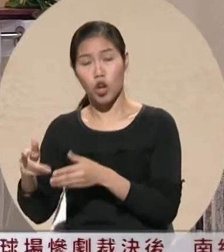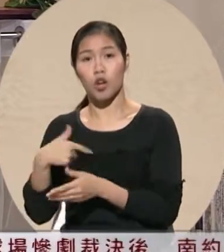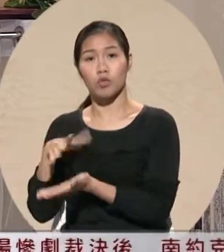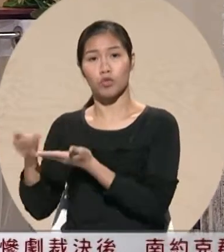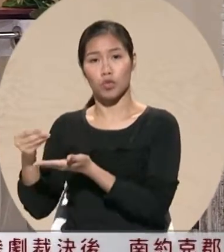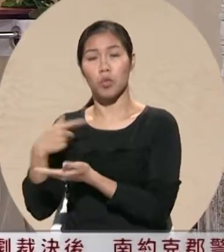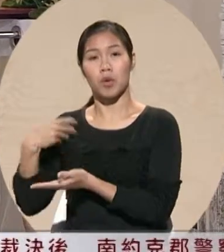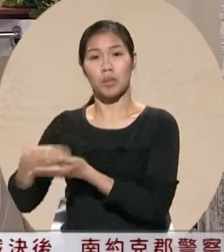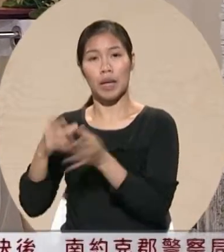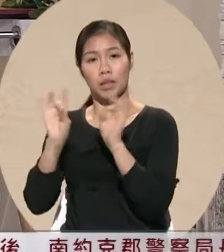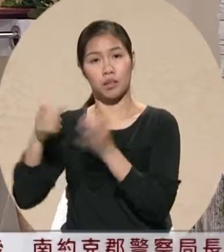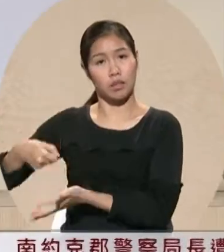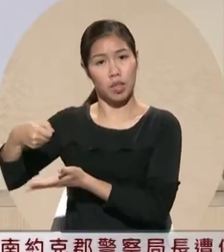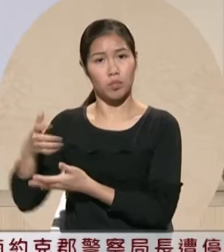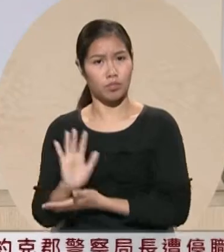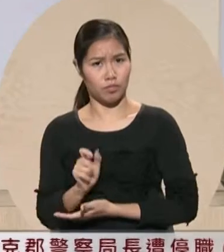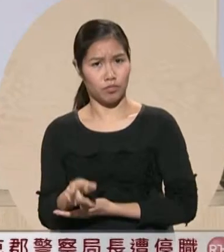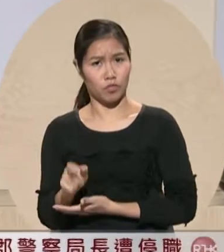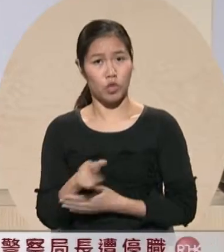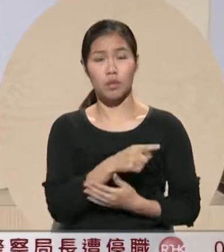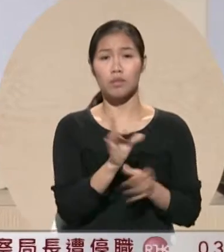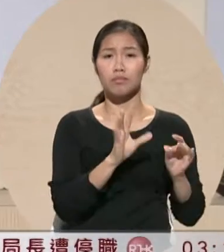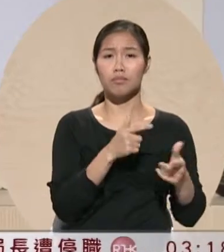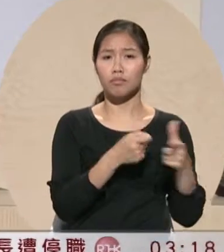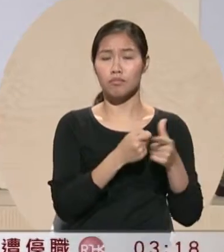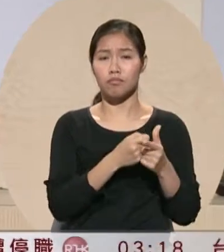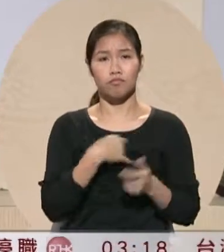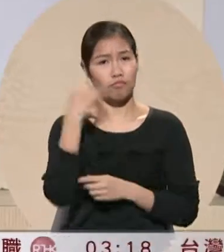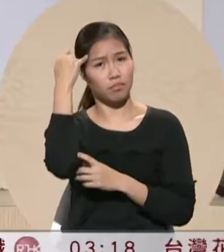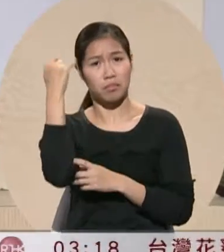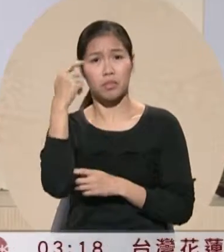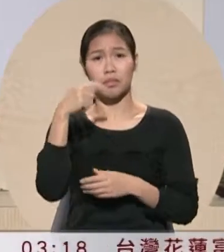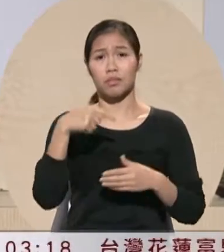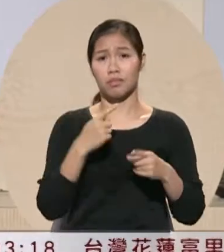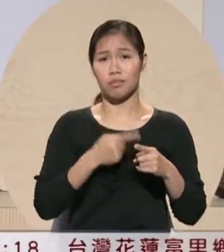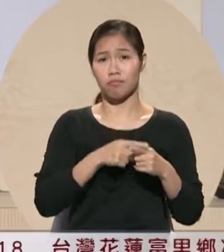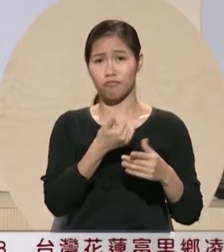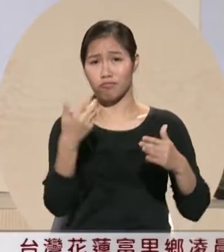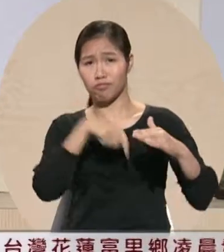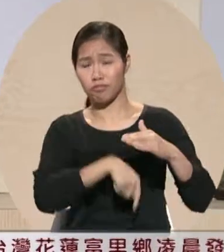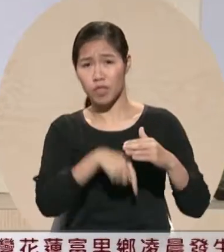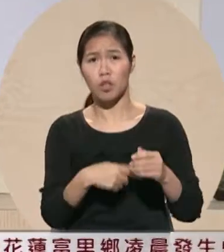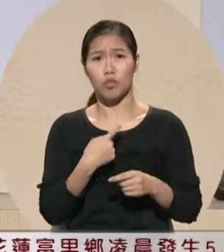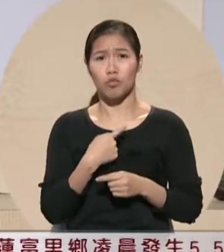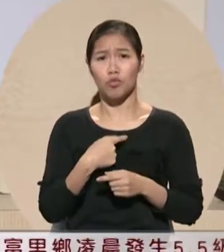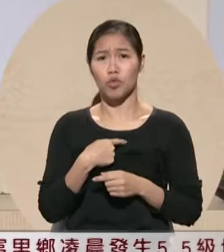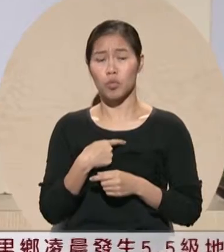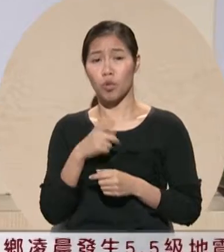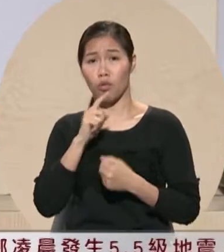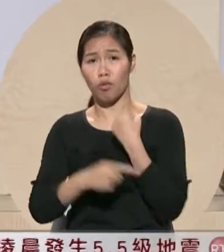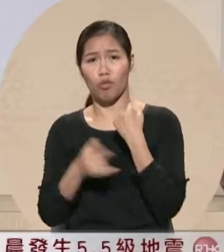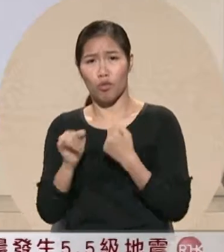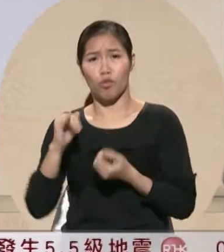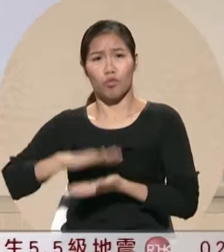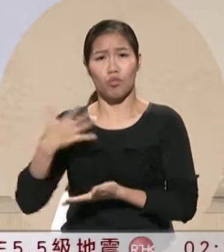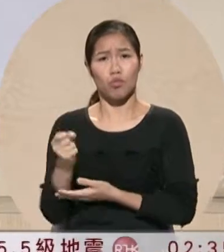要買個指責手袋吧。 所以有指責鋪他們都說很不明白在陰間使用又怎麼侵權，可能國際名牌都要考